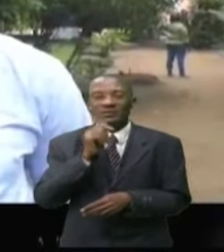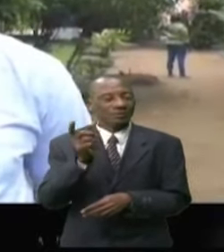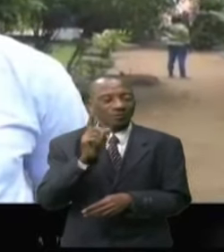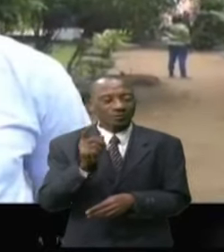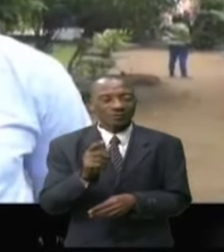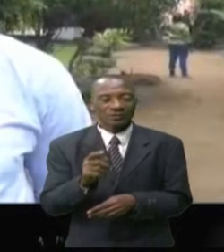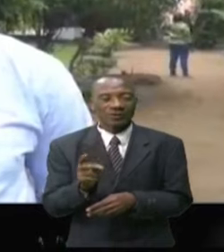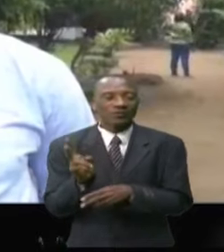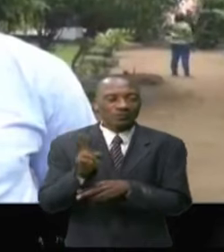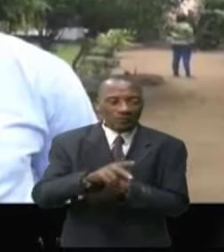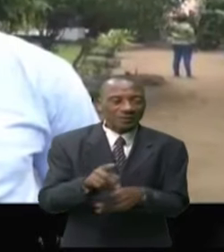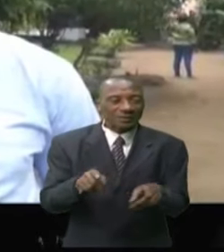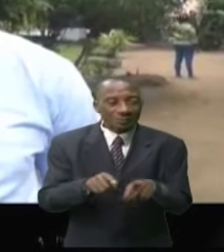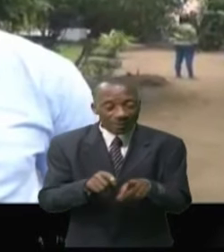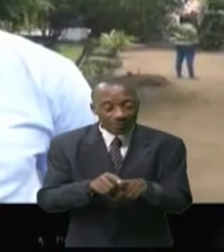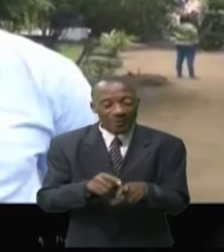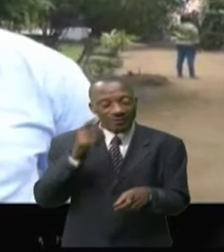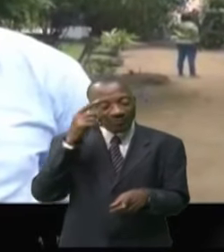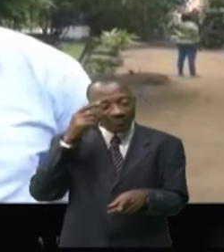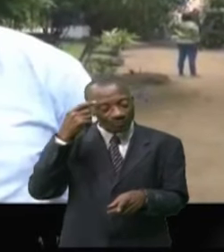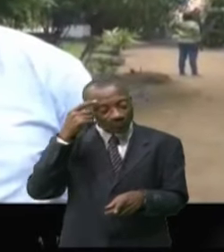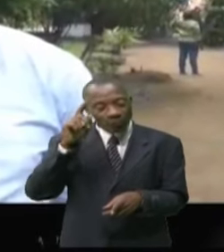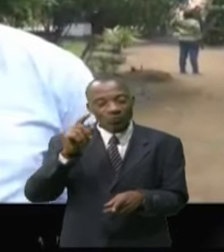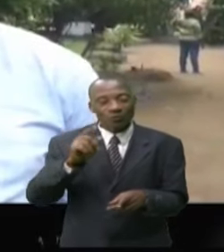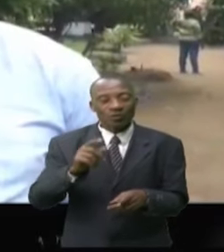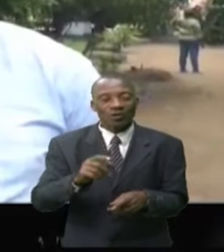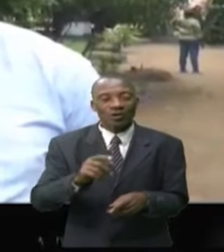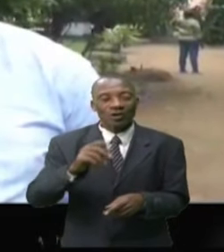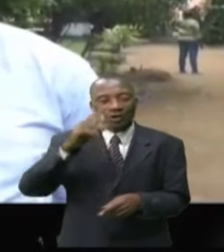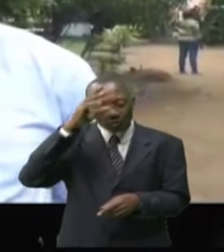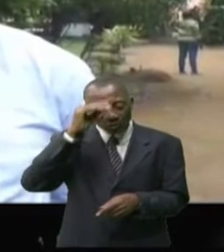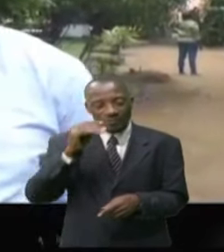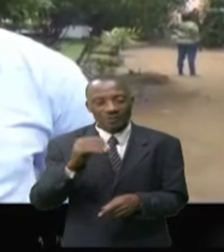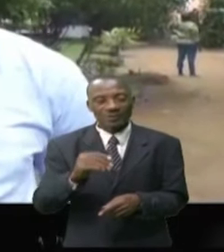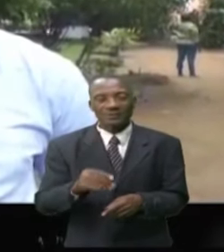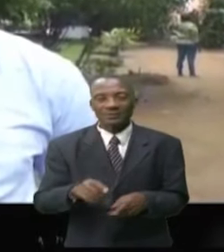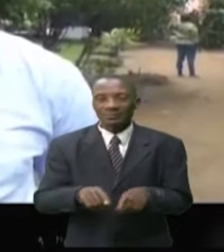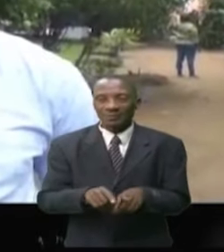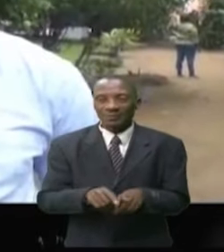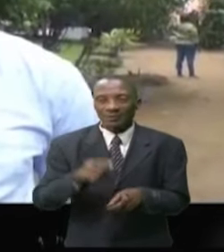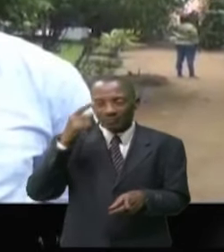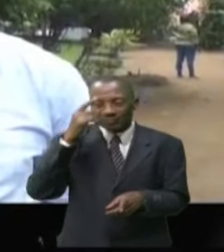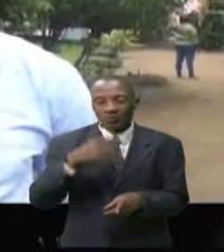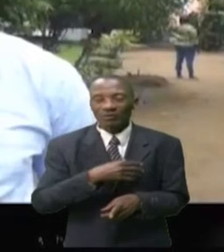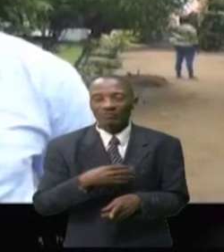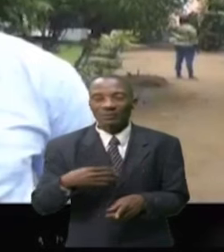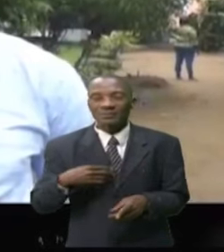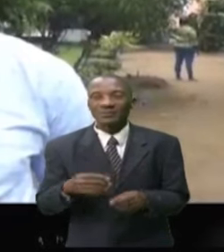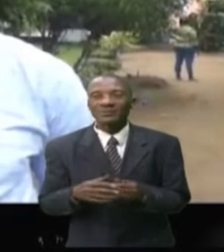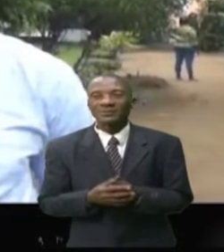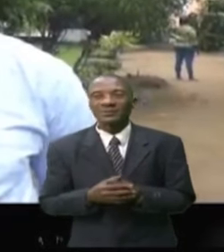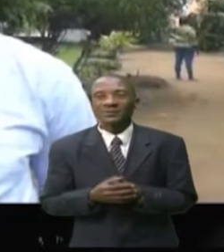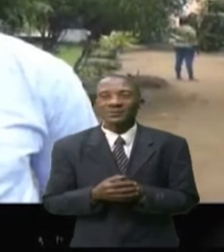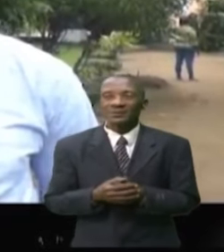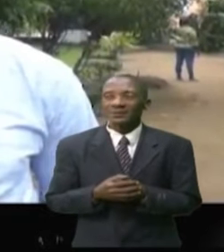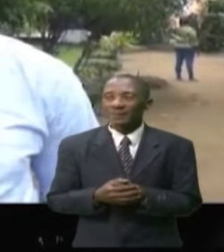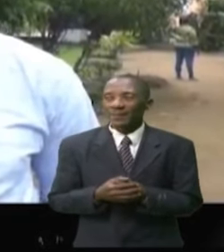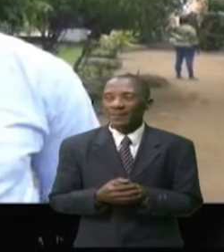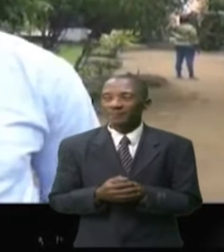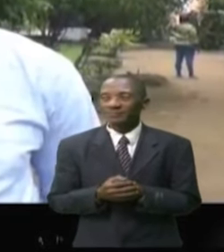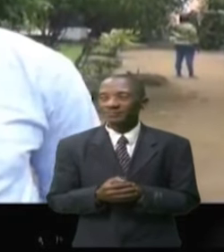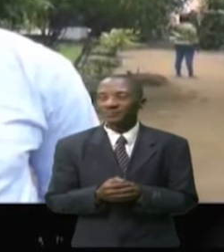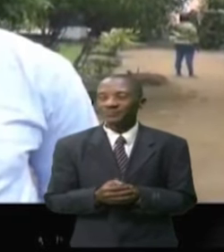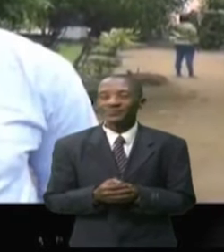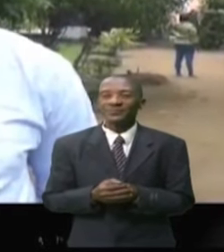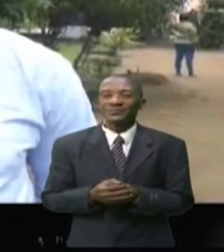comment est-ce que eux abordent la question des violenceces basé sur les genres et comment ils s'y prennent et nous aussi nous allons essayer de leur dire comment est-ce que à notre